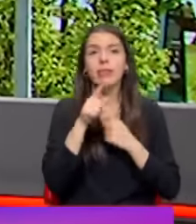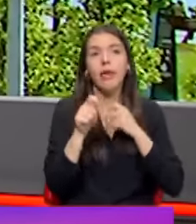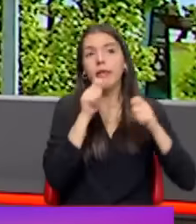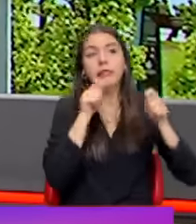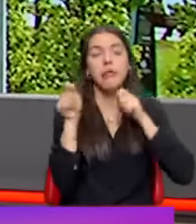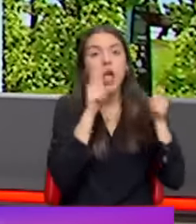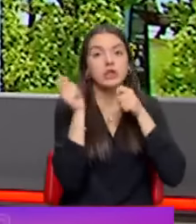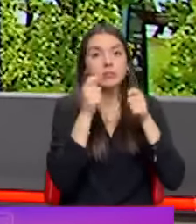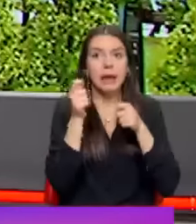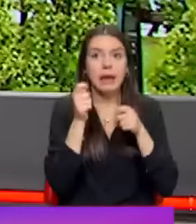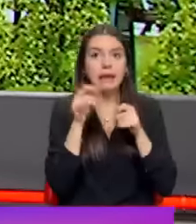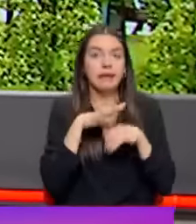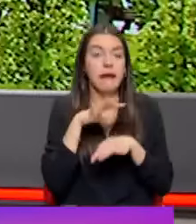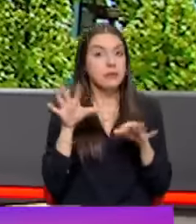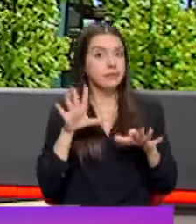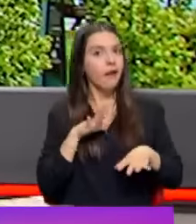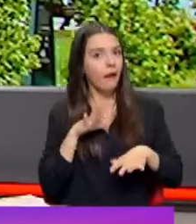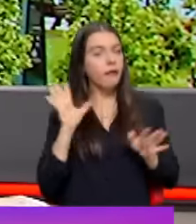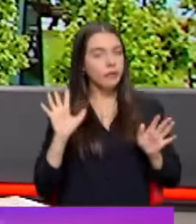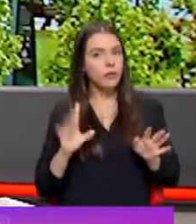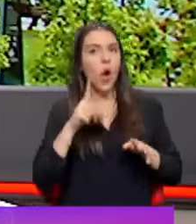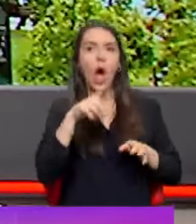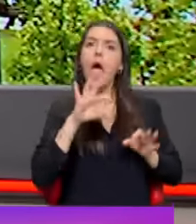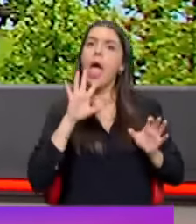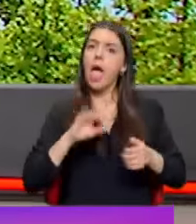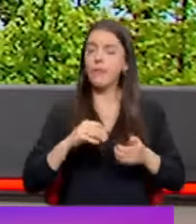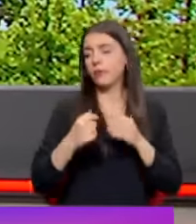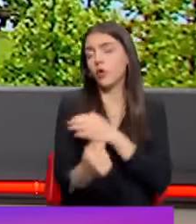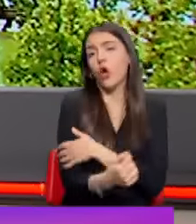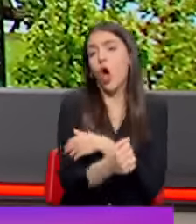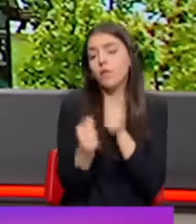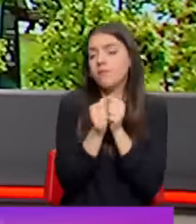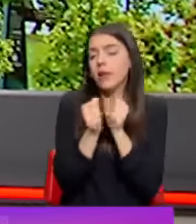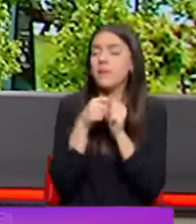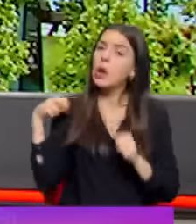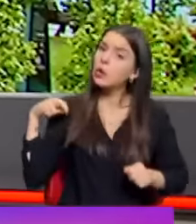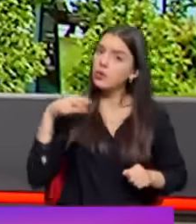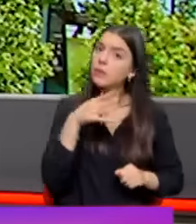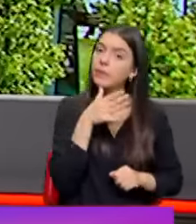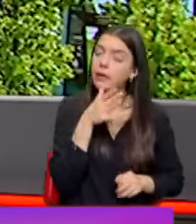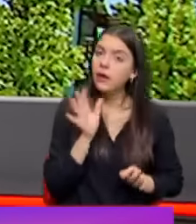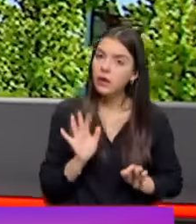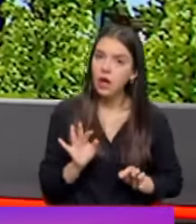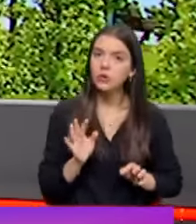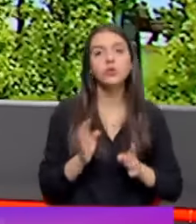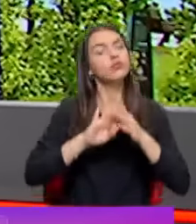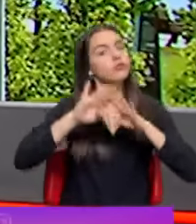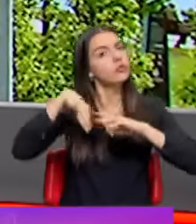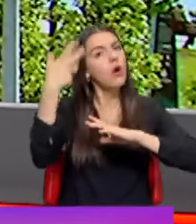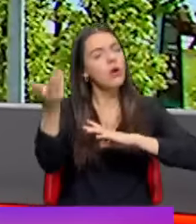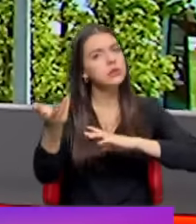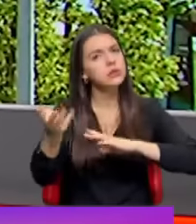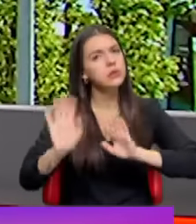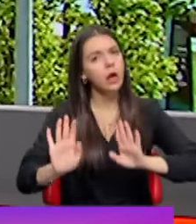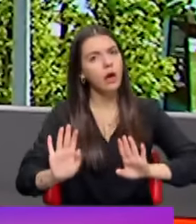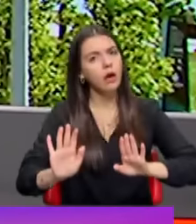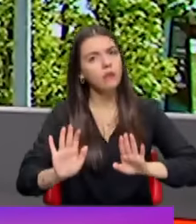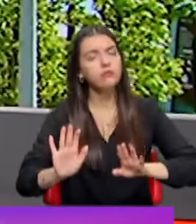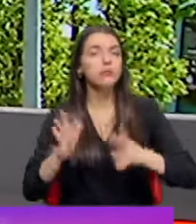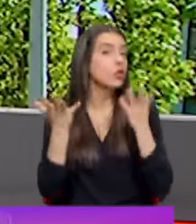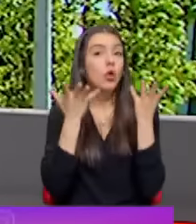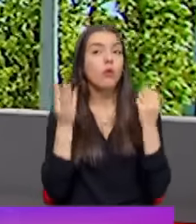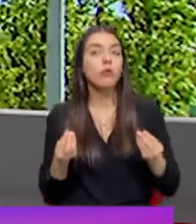meydana geldi. Halbuki onların kol kola ilerlediğini yıllardır bildiğimiz bir durum varken. Sonrasında